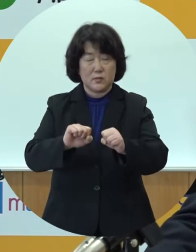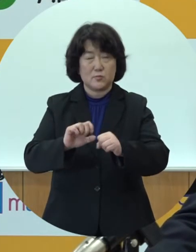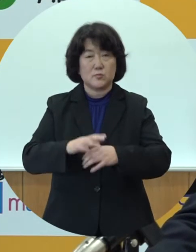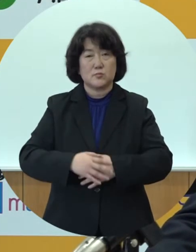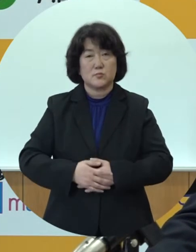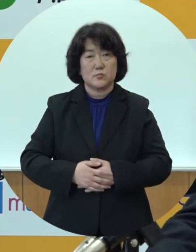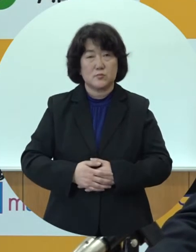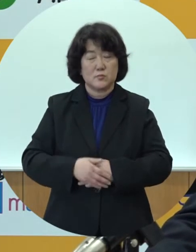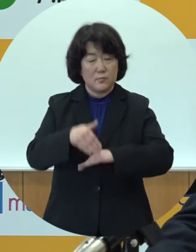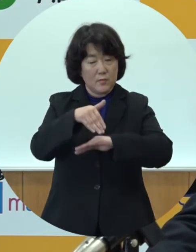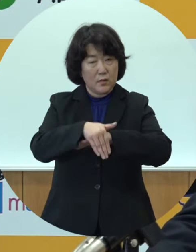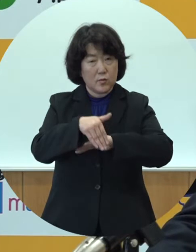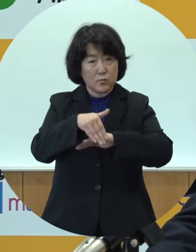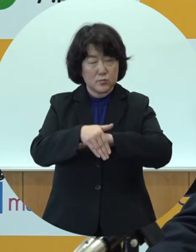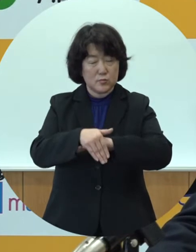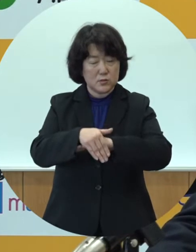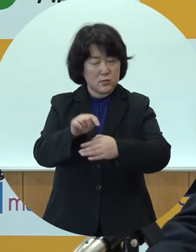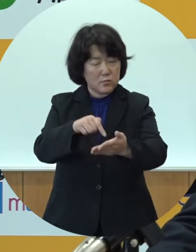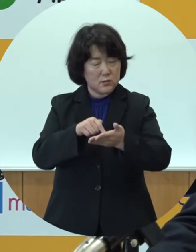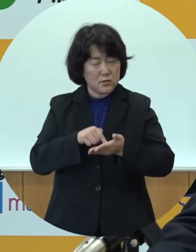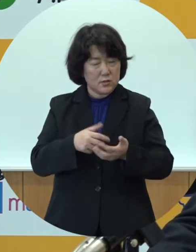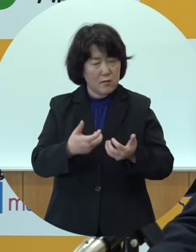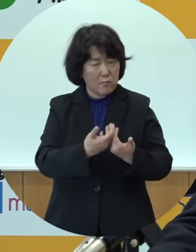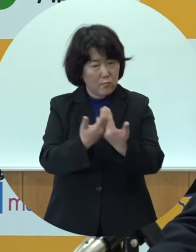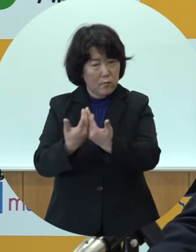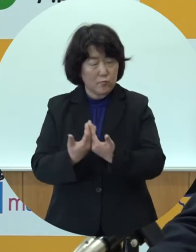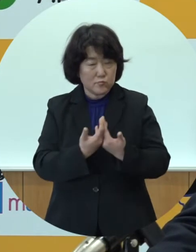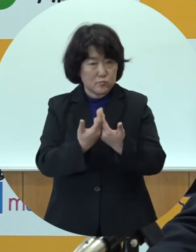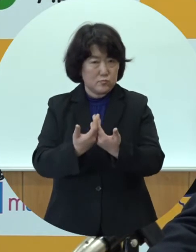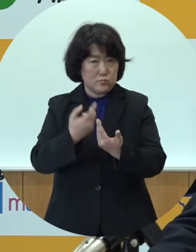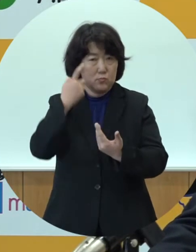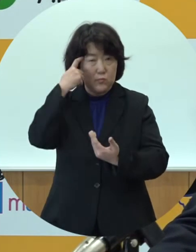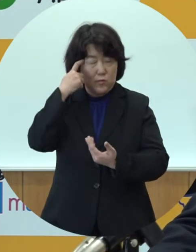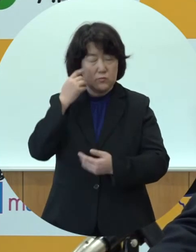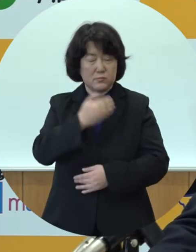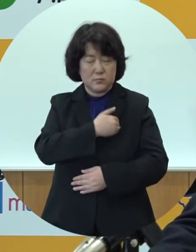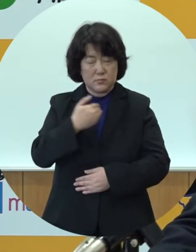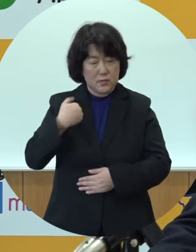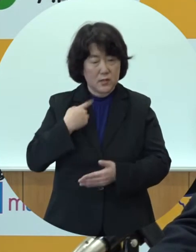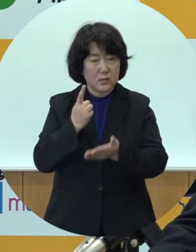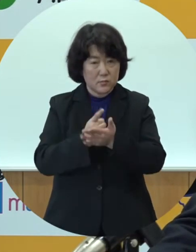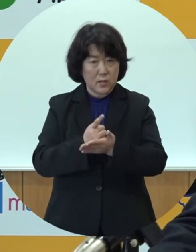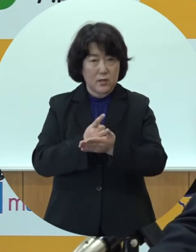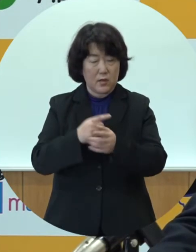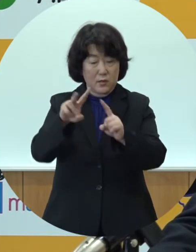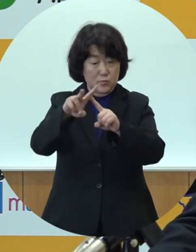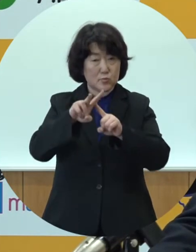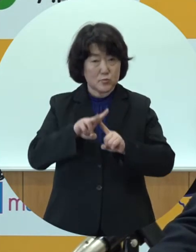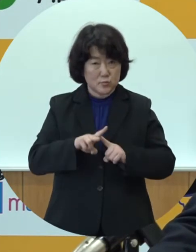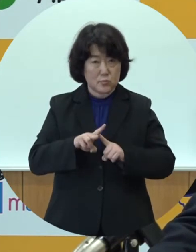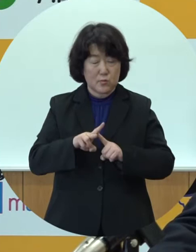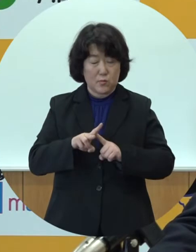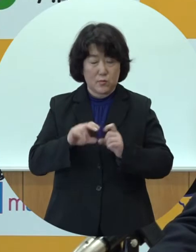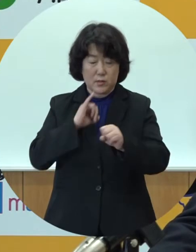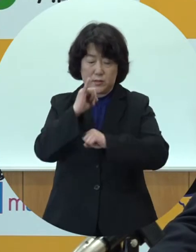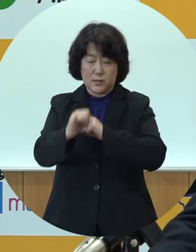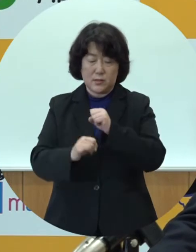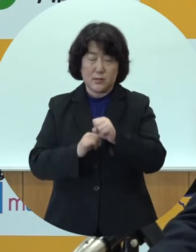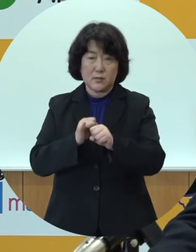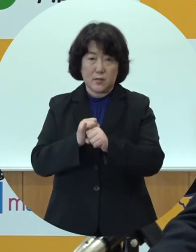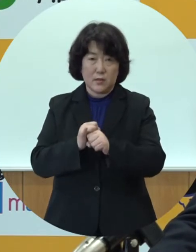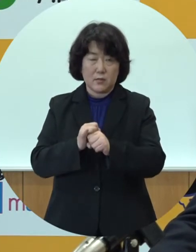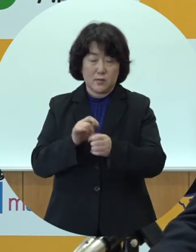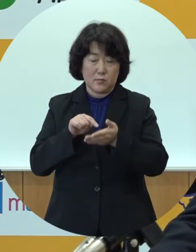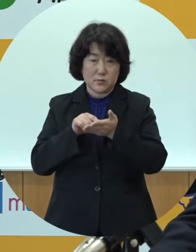窓口での申請は混雑が予想されておりますので、できる限り郵送やオンラインでの申請をご利